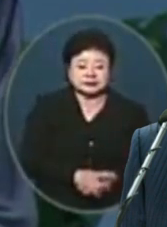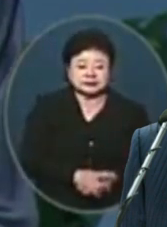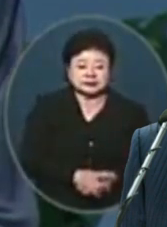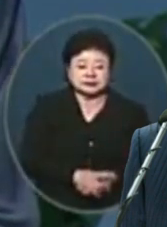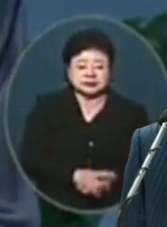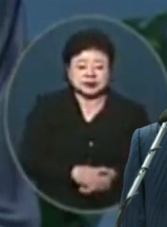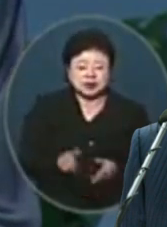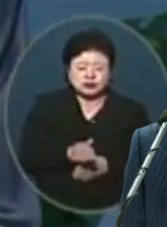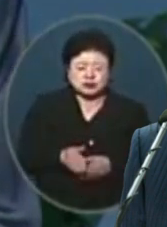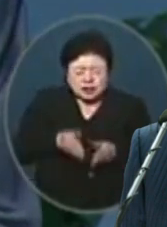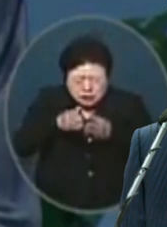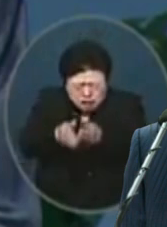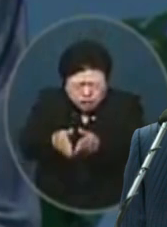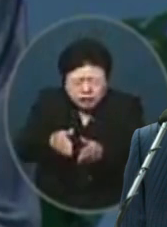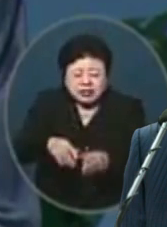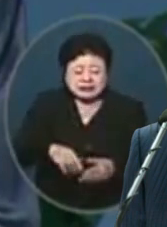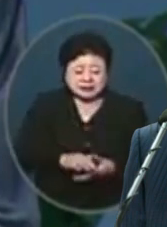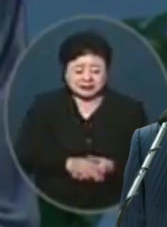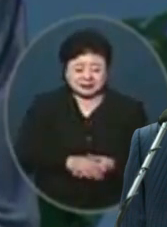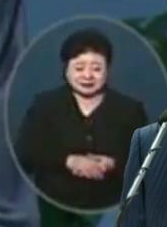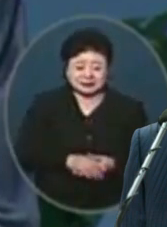물속에 뛰어들어가서